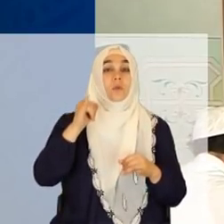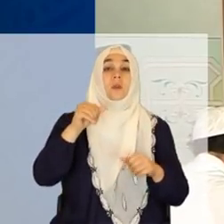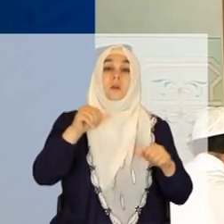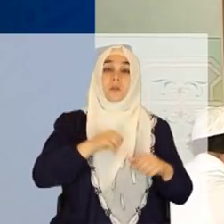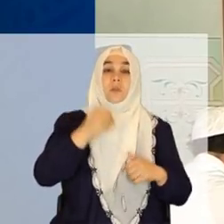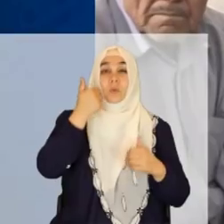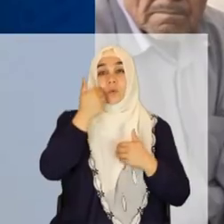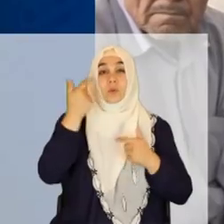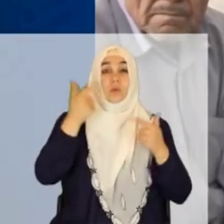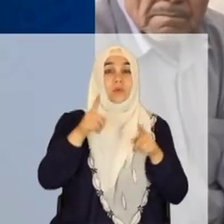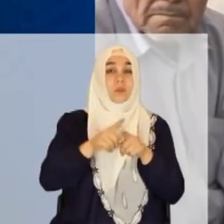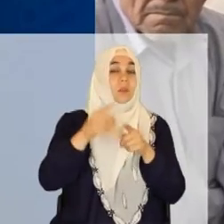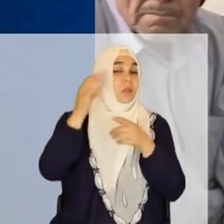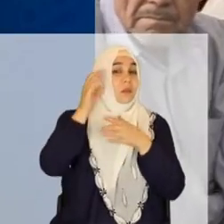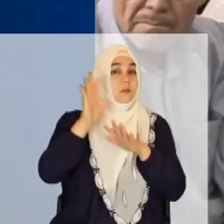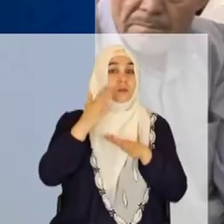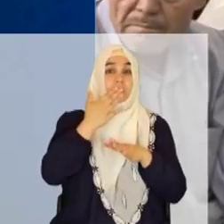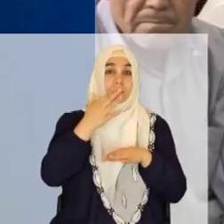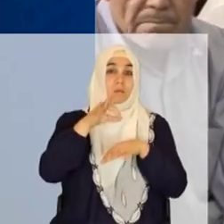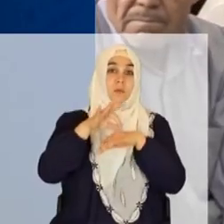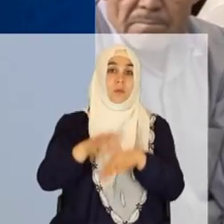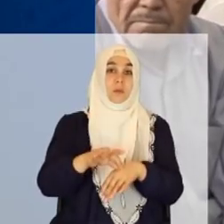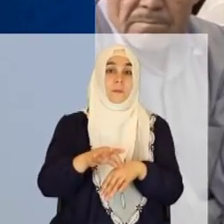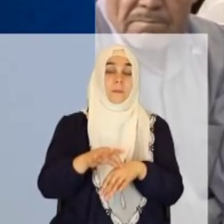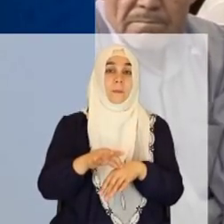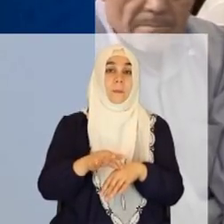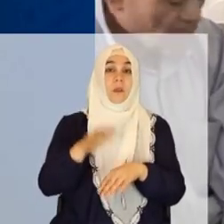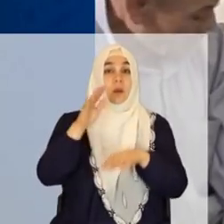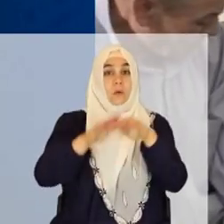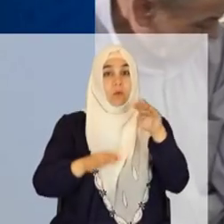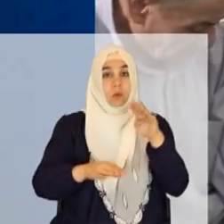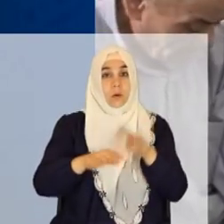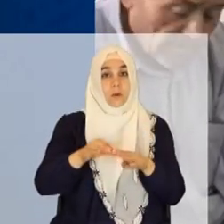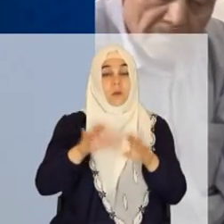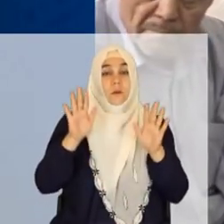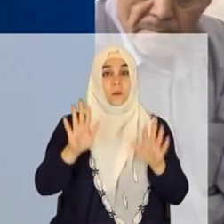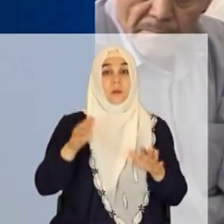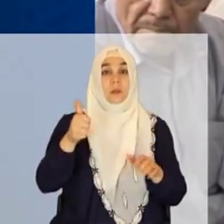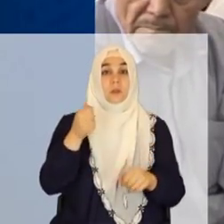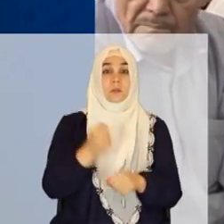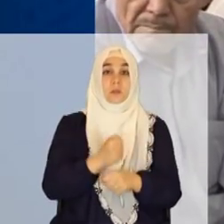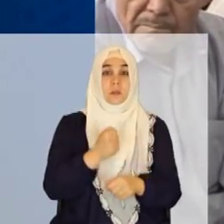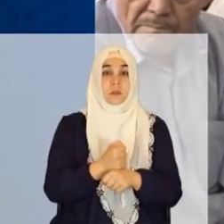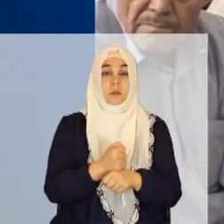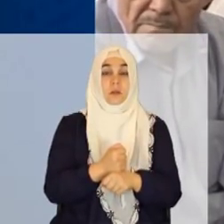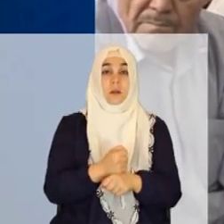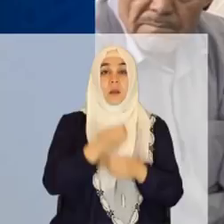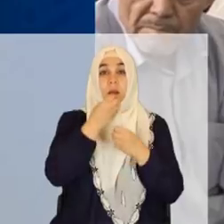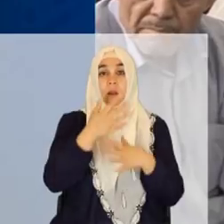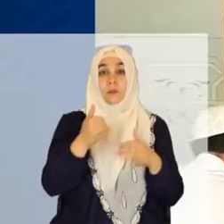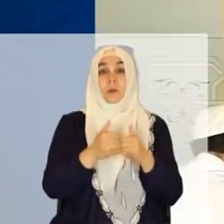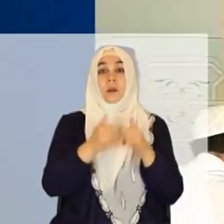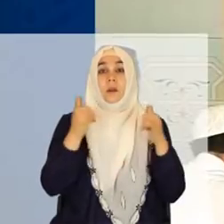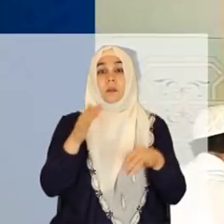fahish, uyat, sharmsiz narsalardan ro'za tutadi. Qo'l ham faqat yaxshilik, xayr,